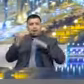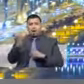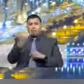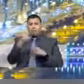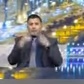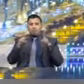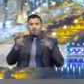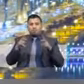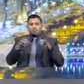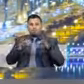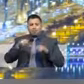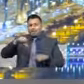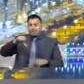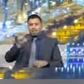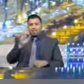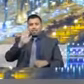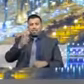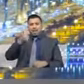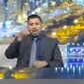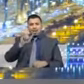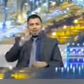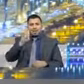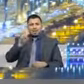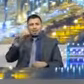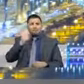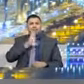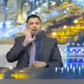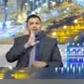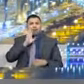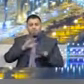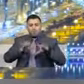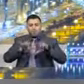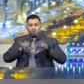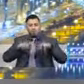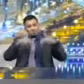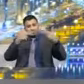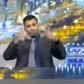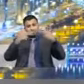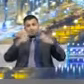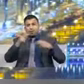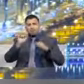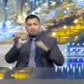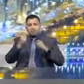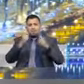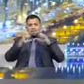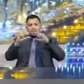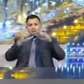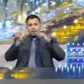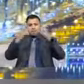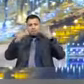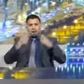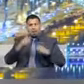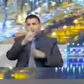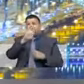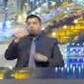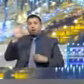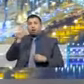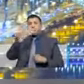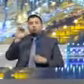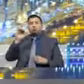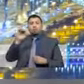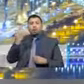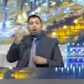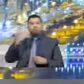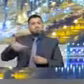أهمية إطلاق منصة إنسايت التعليمية الإلكترونية المتخصصة في التعليم المصرفي والمالي في الشرق الأوسط في تطوير